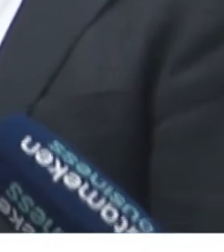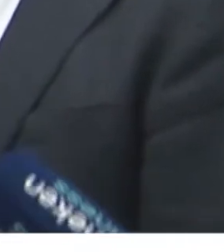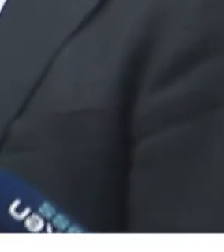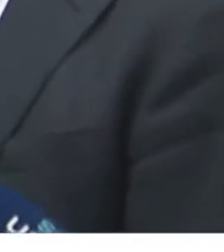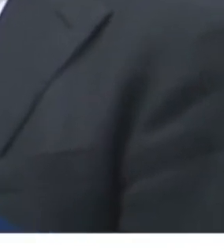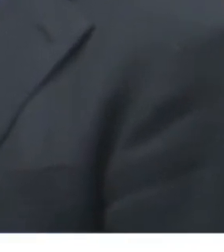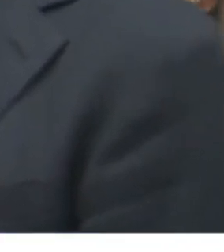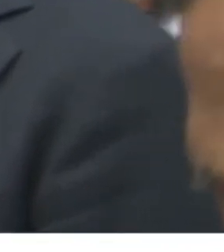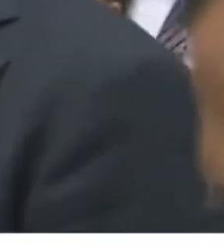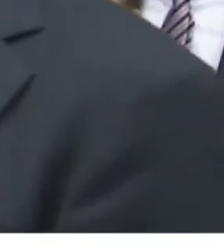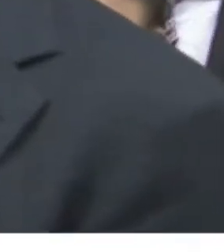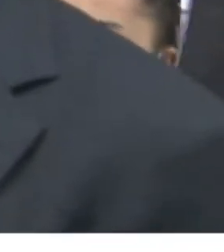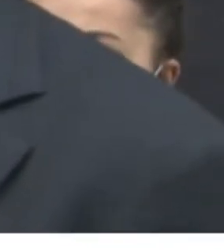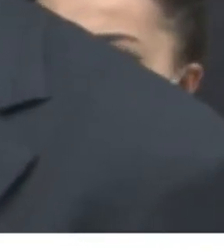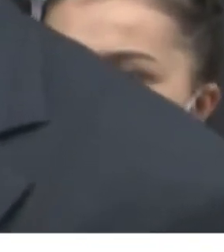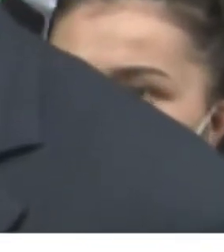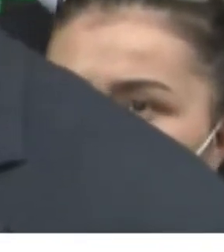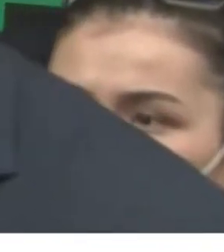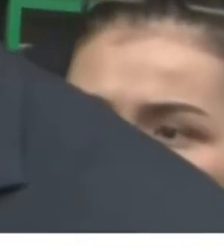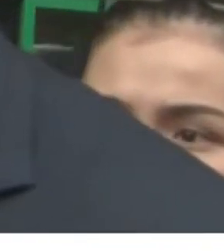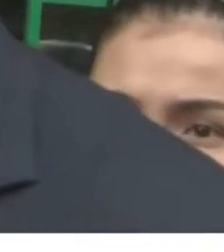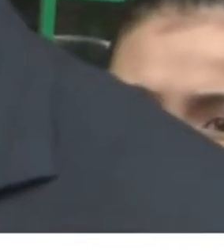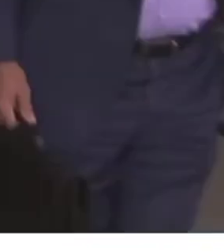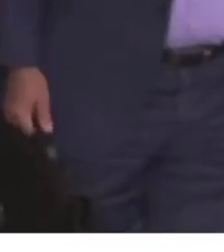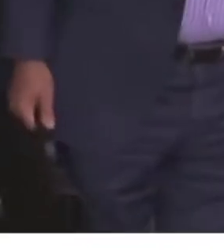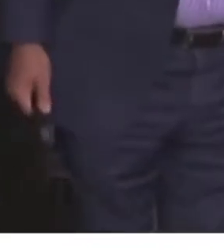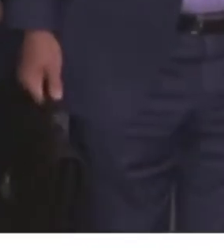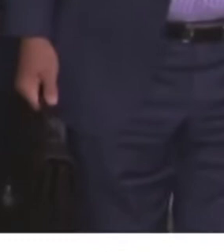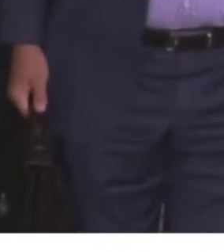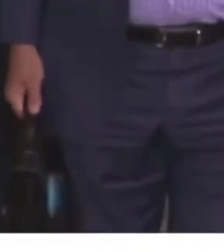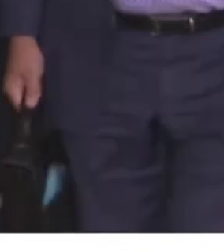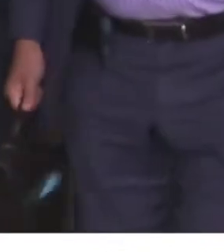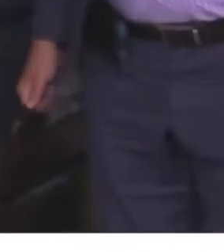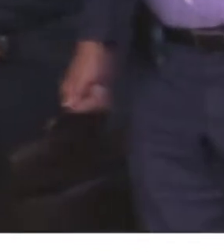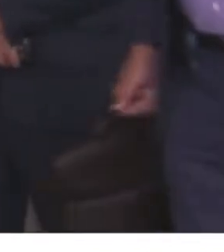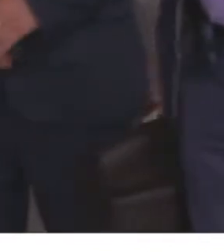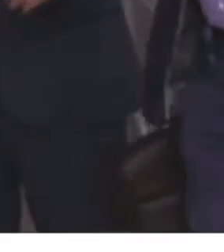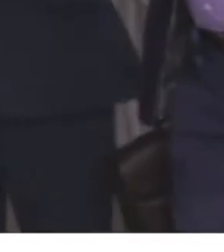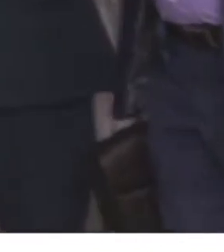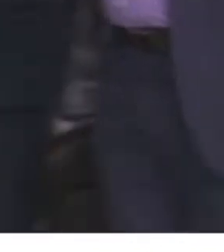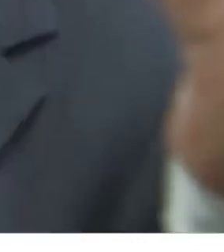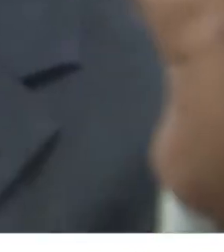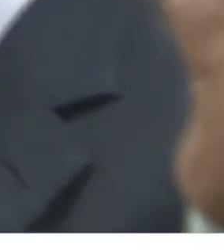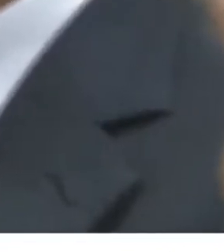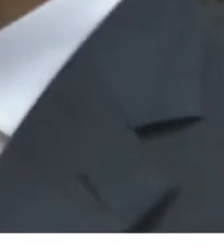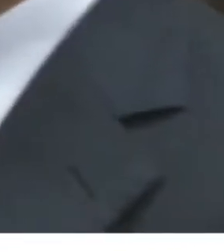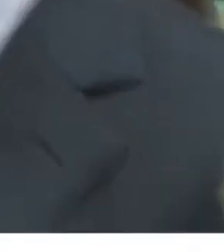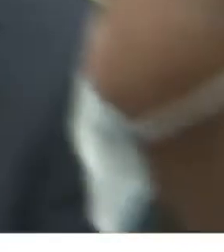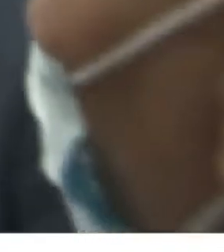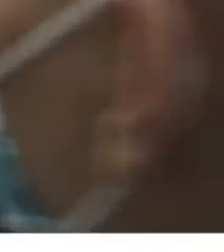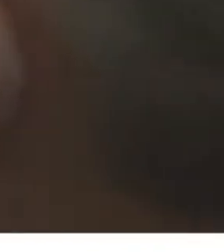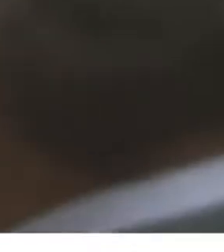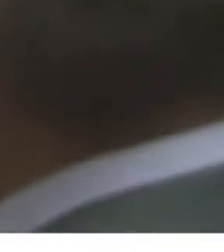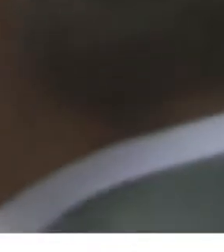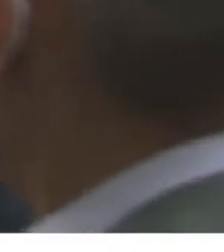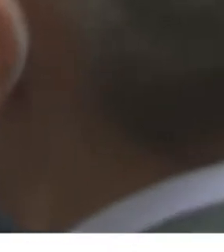қойылатын талаптарды тағы бір пысықтайды. Ал нәсіпсіз қалған кәсіпкерлер санаулы күнде жұмысқа қайта кірісуге үміттеніп жүр. Дүйсенбіге ашыла ма